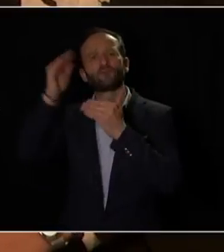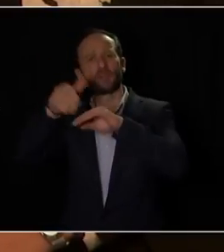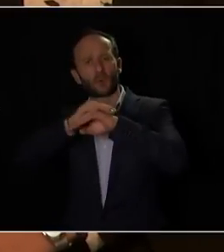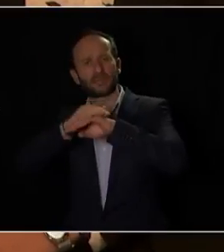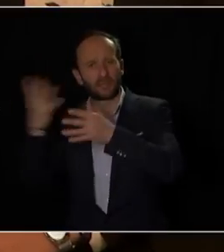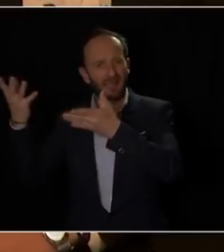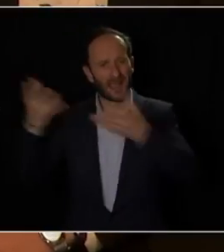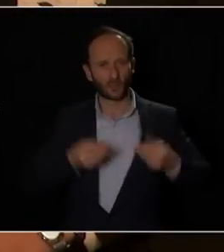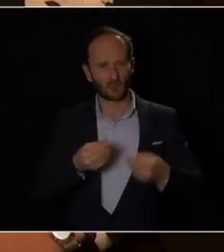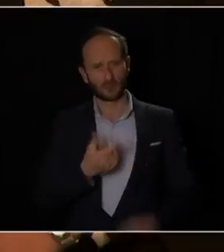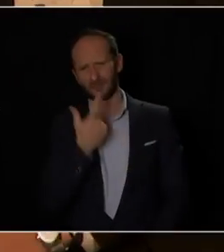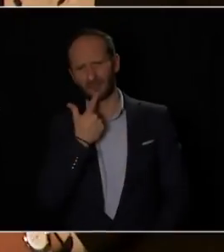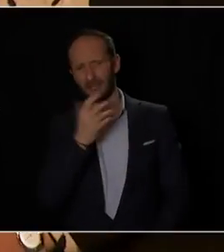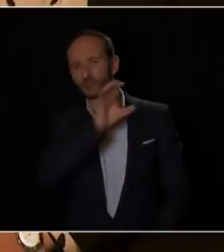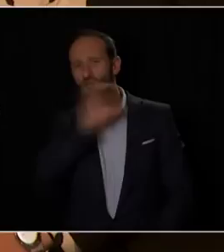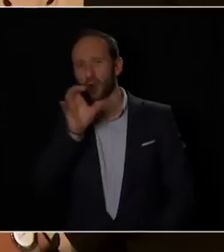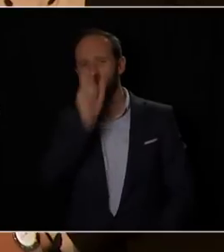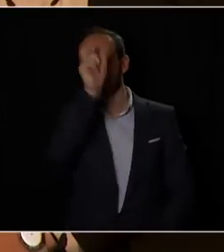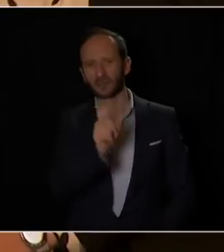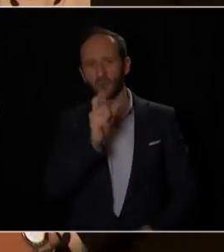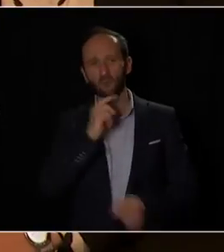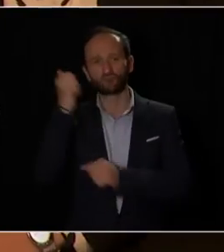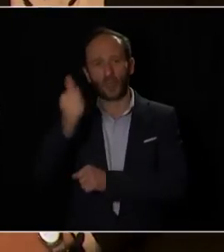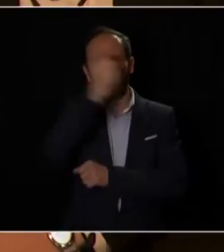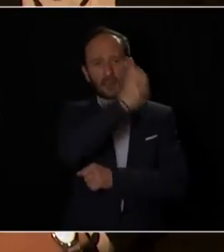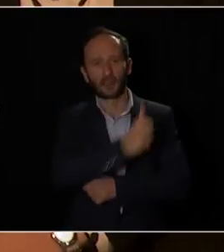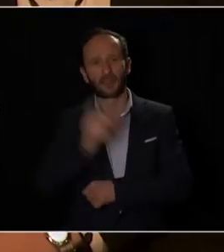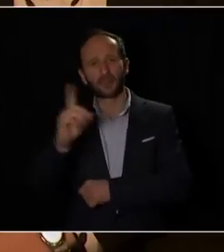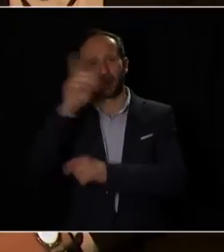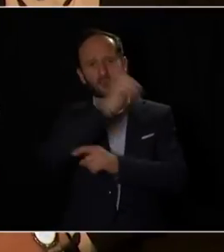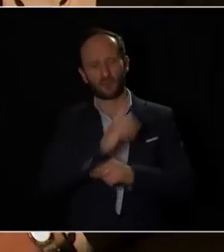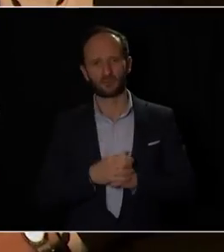représente 100 personnes par département. Qui peut